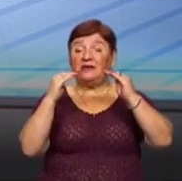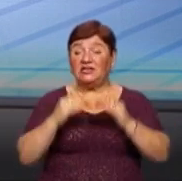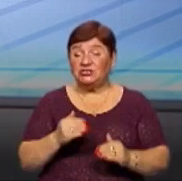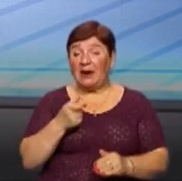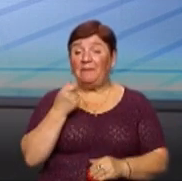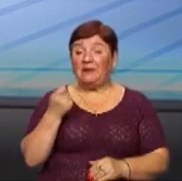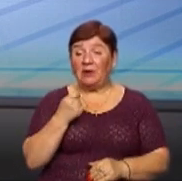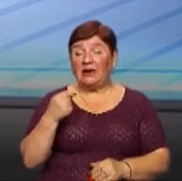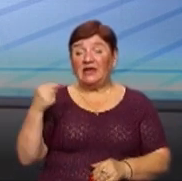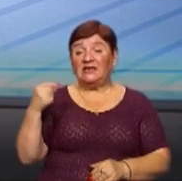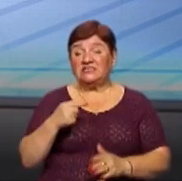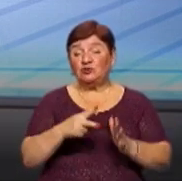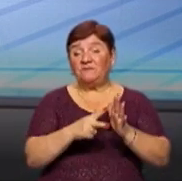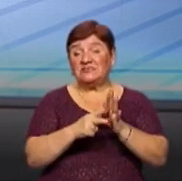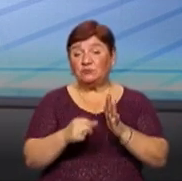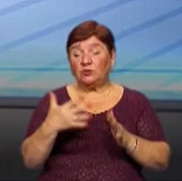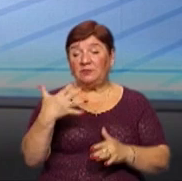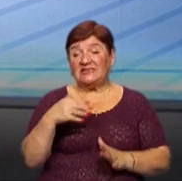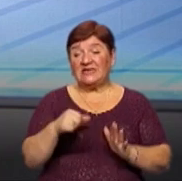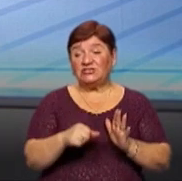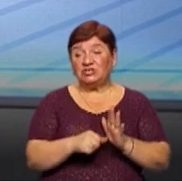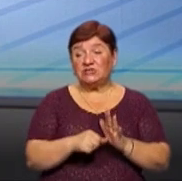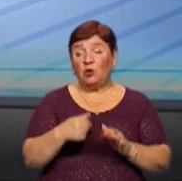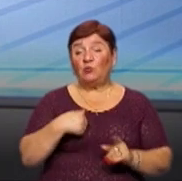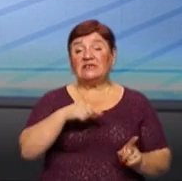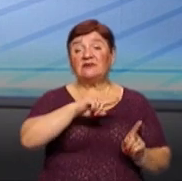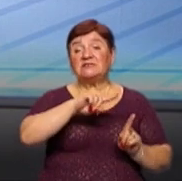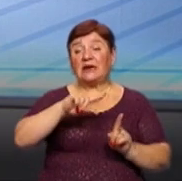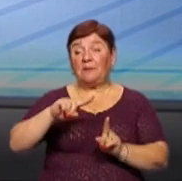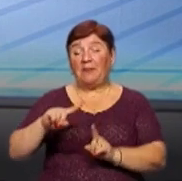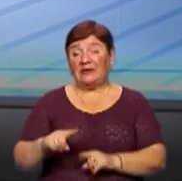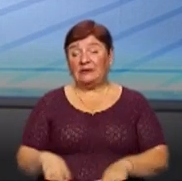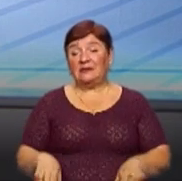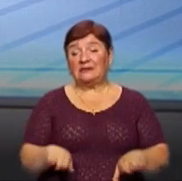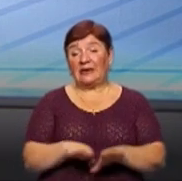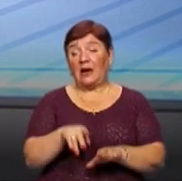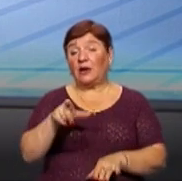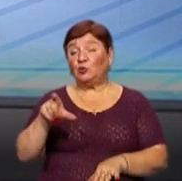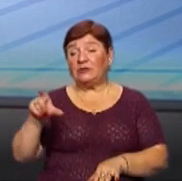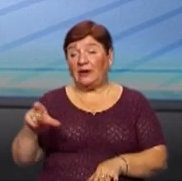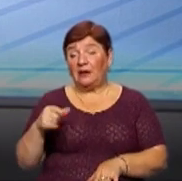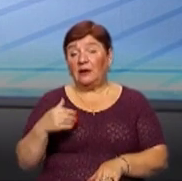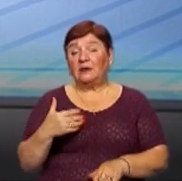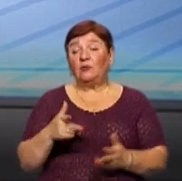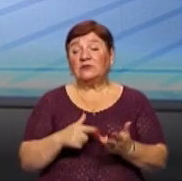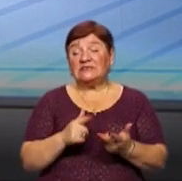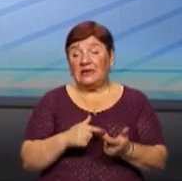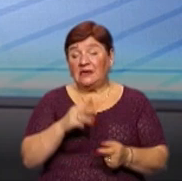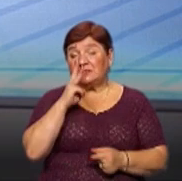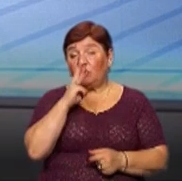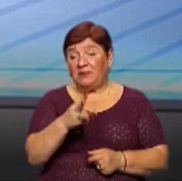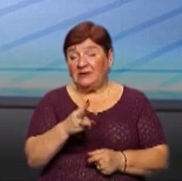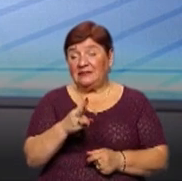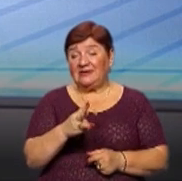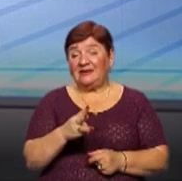мінімальне, нижче 1856, тому що, на жаль, у нас закарпатських людей, ну, оскільки ми самі розуміємо, заробітні плати